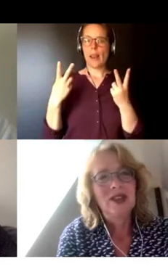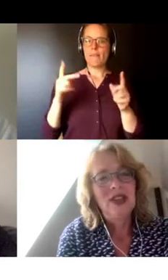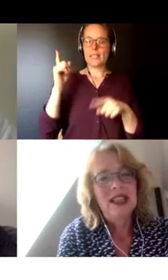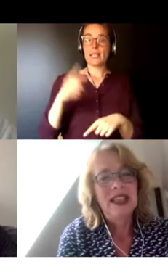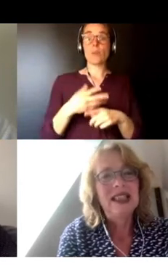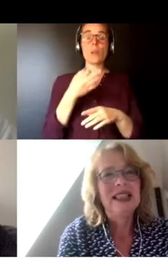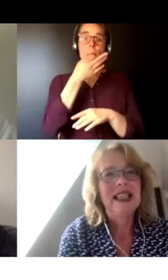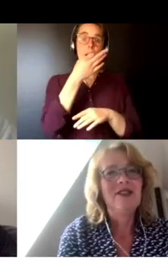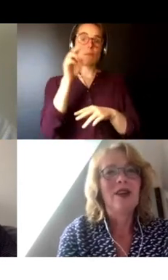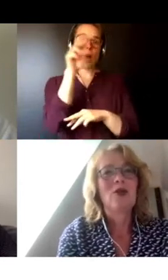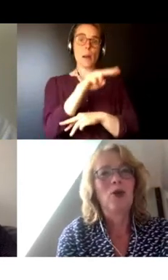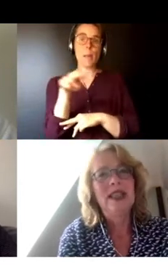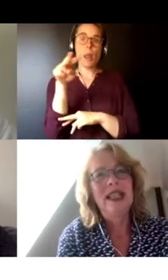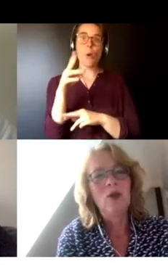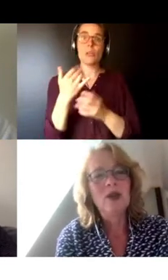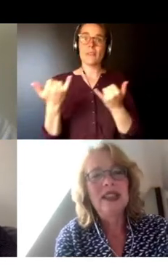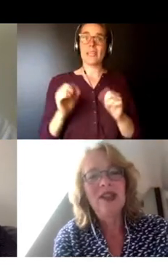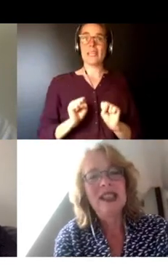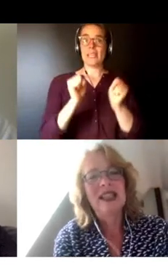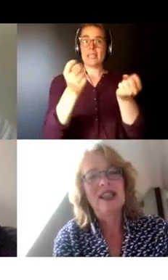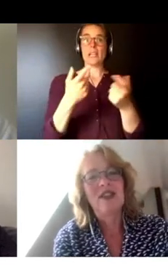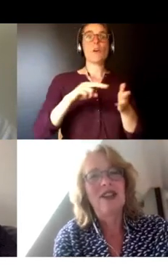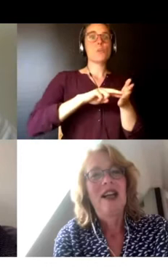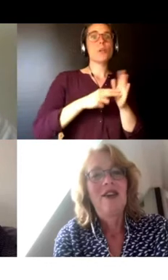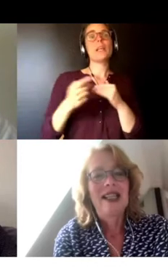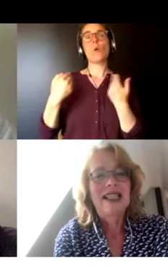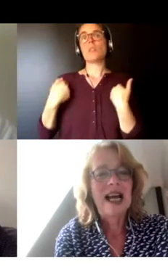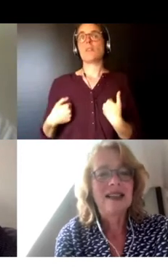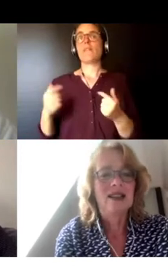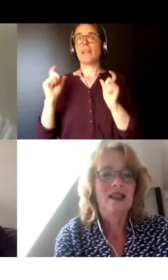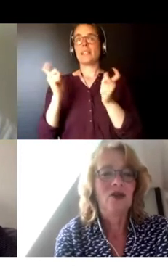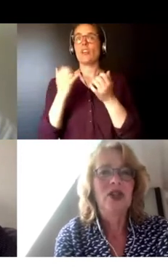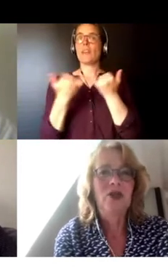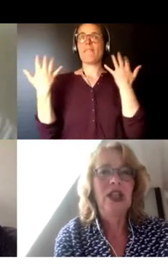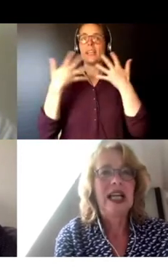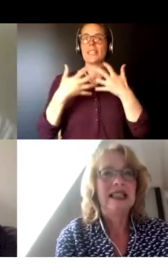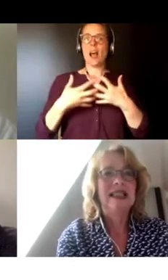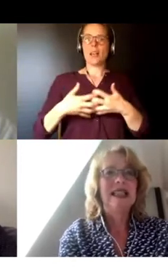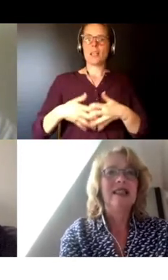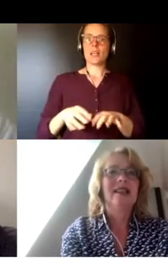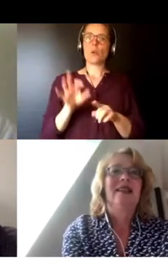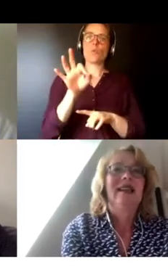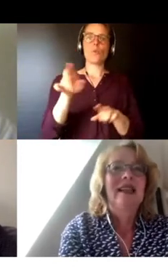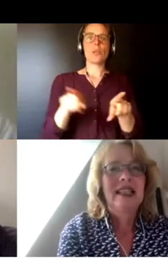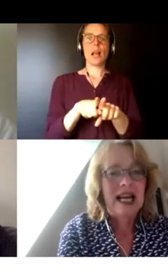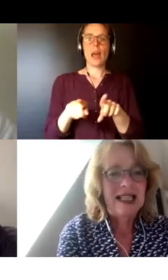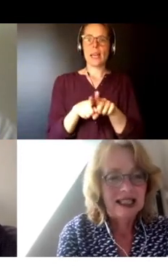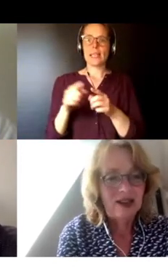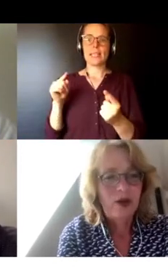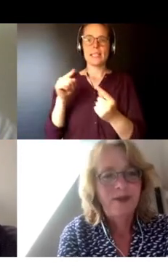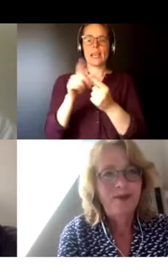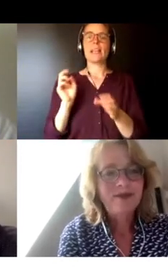Frage beleuchten, wie sich Initiativen aus Politik und Zivilgesellschaft verzahnen und für die gleichen Ziele